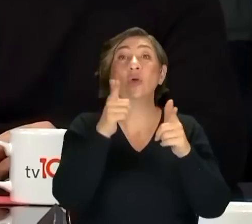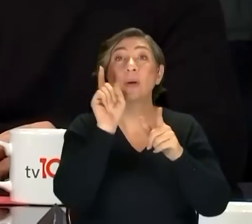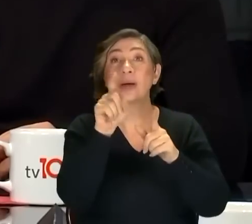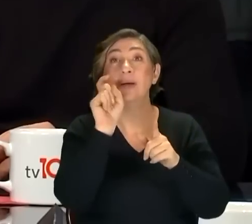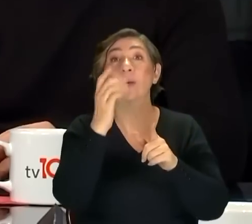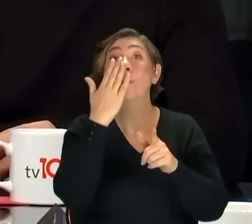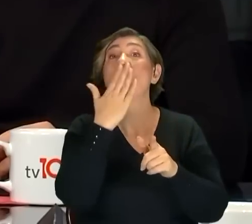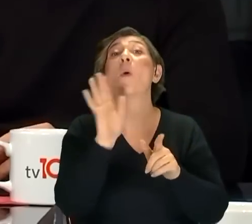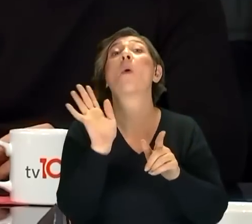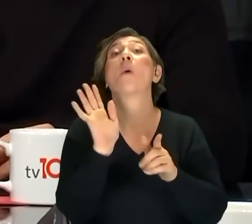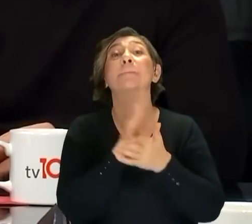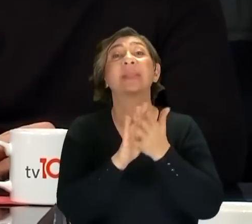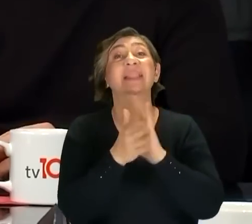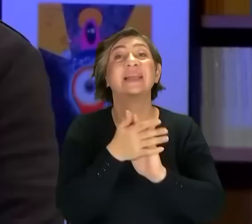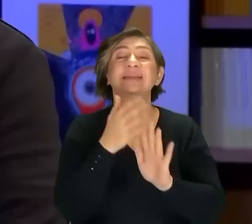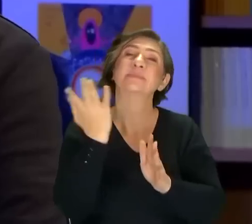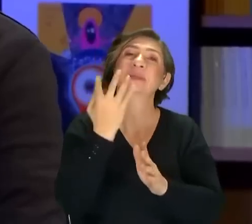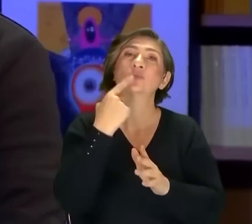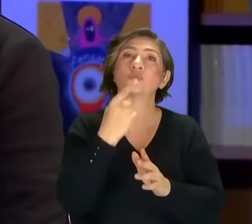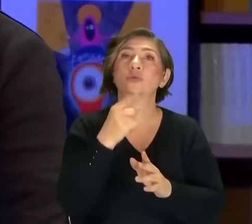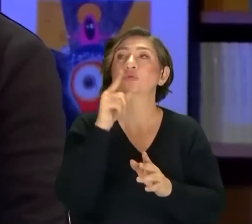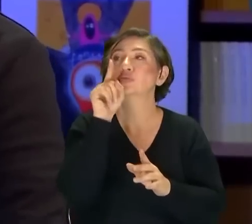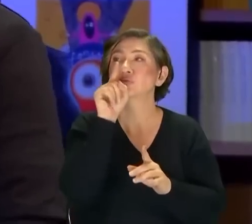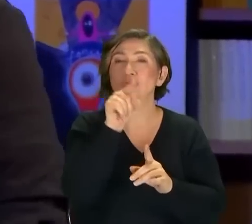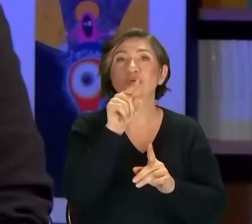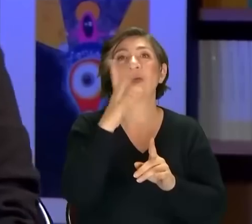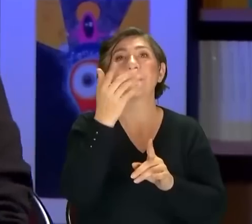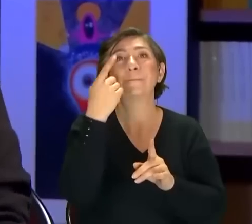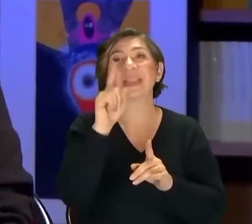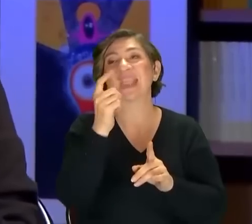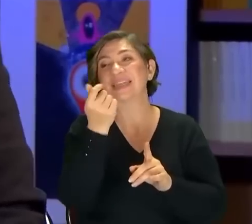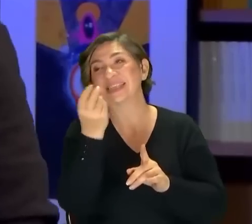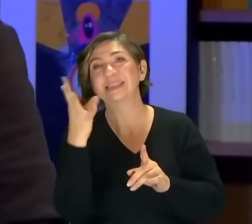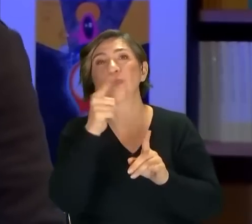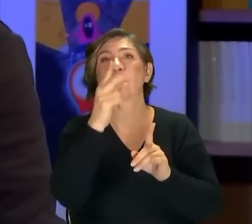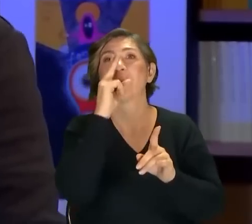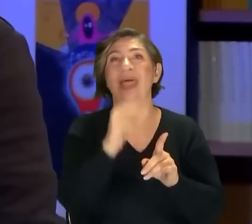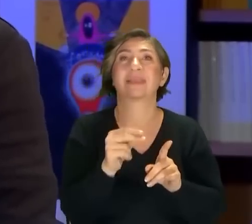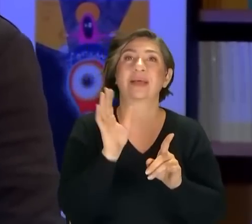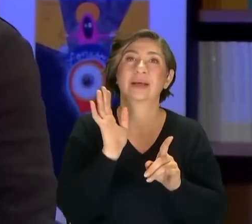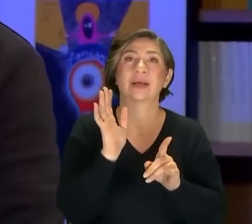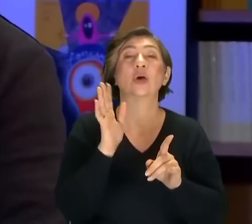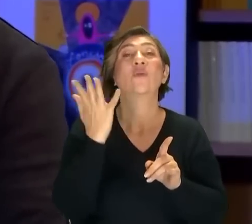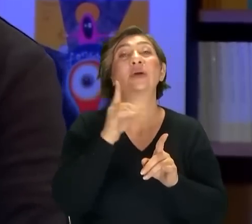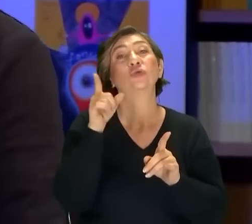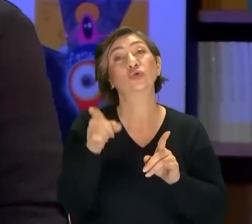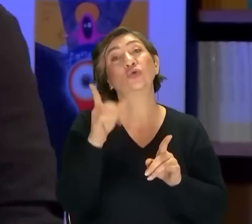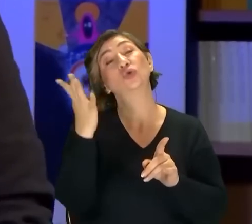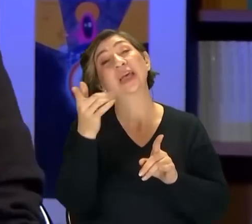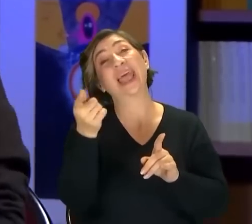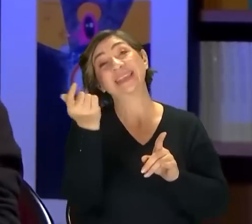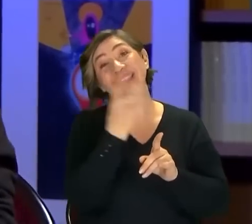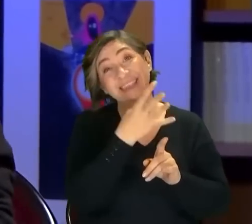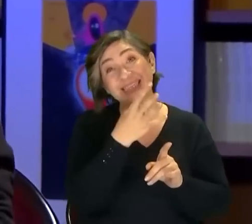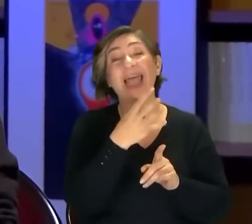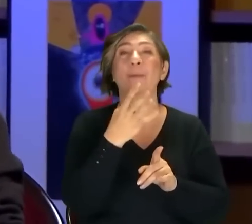görüntülenmeler? Onlar da yok. Onlar da yok. Onlar yok. Sadece şu diyor mesela şu ve binlerce diğer kişi bunu beğendi. Hmm. Ya da işte şu ya da şu kadar kişi